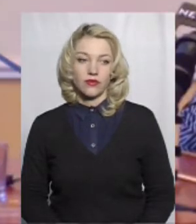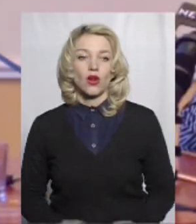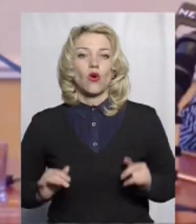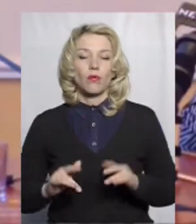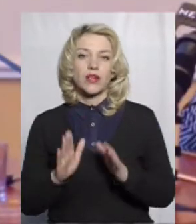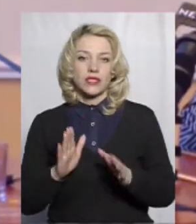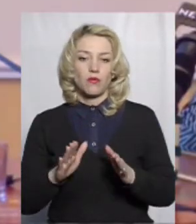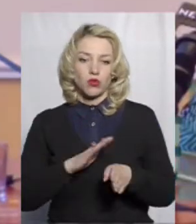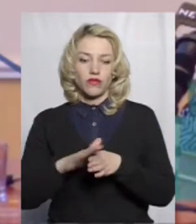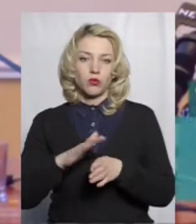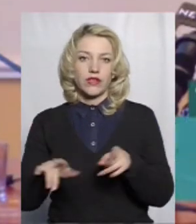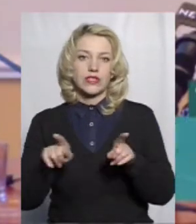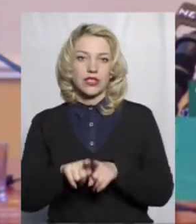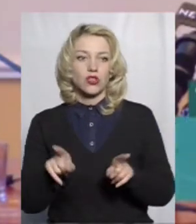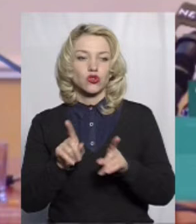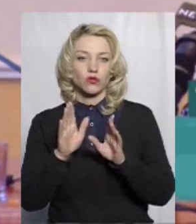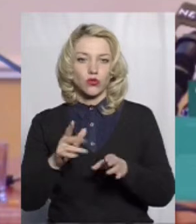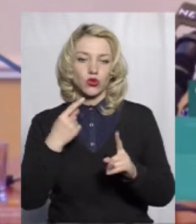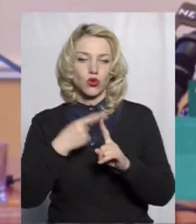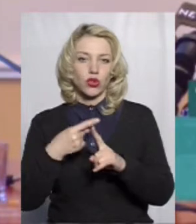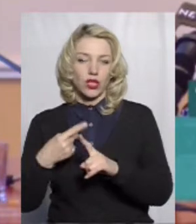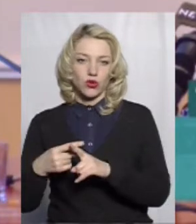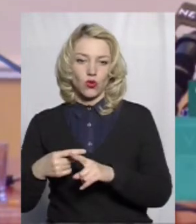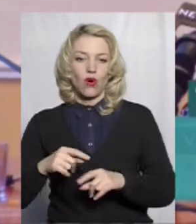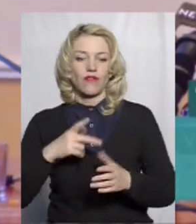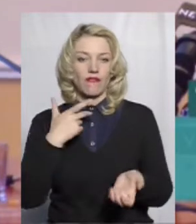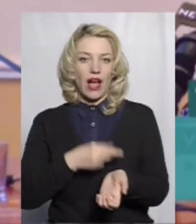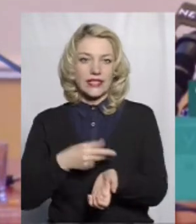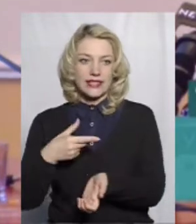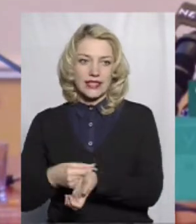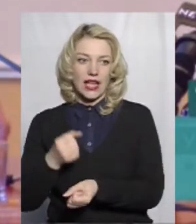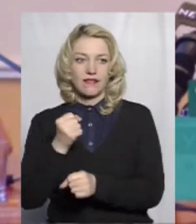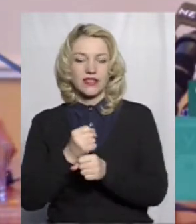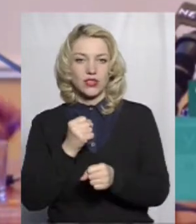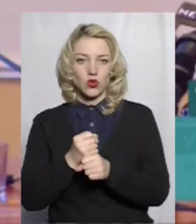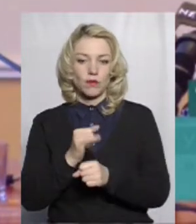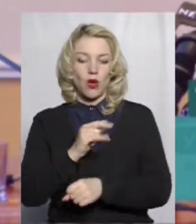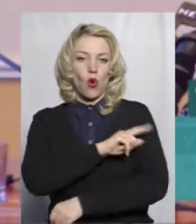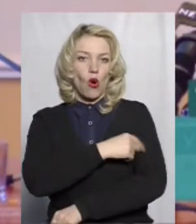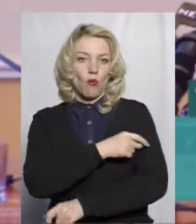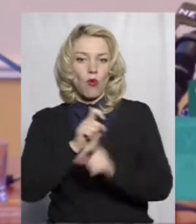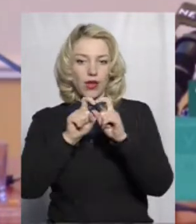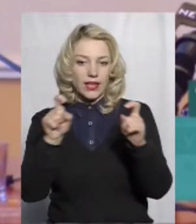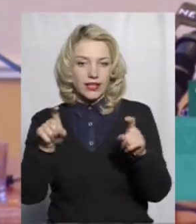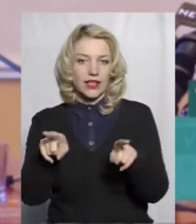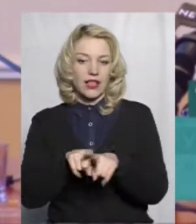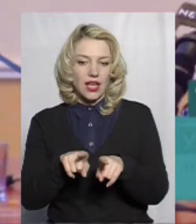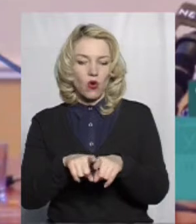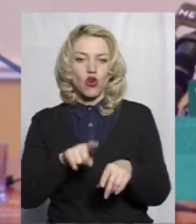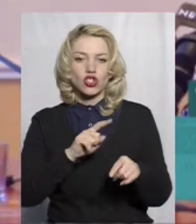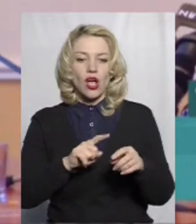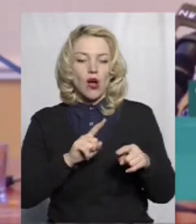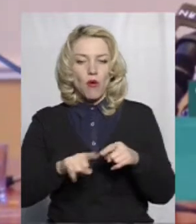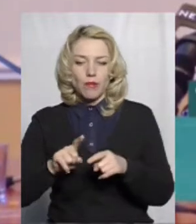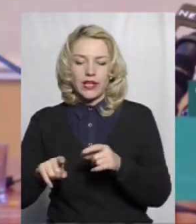Операція буде відбуватися так, що буде і додаткові вакцинації зроблені у поліклініках, а також мобільні групи будуть